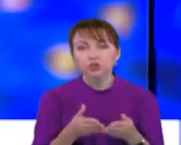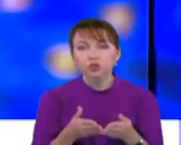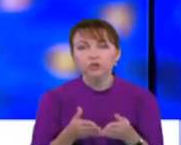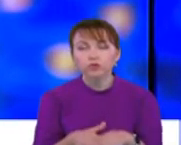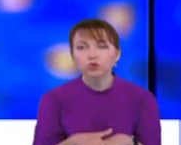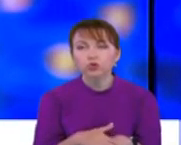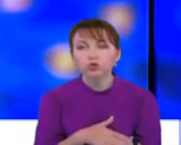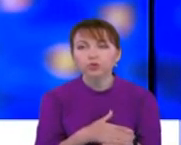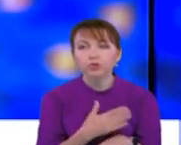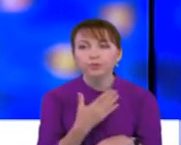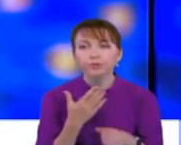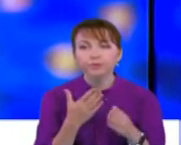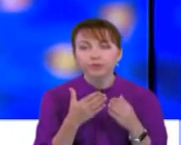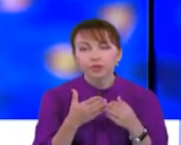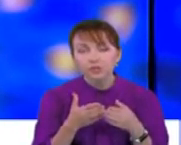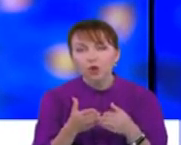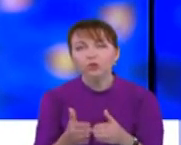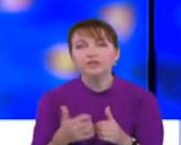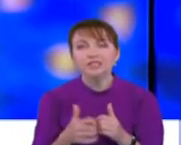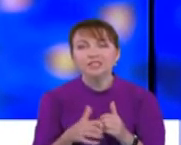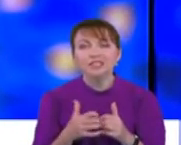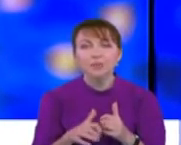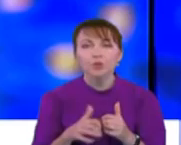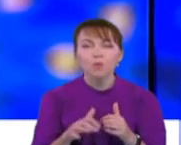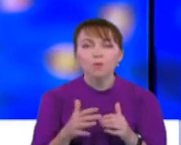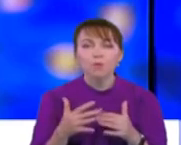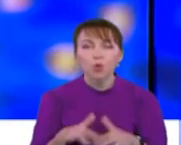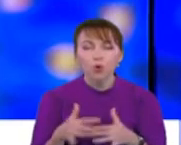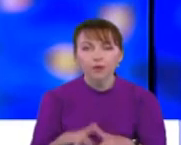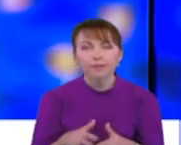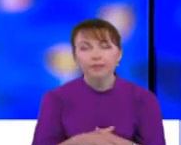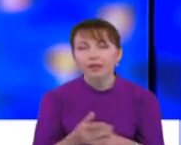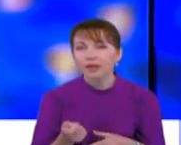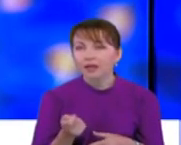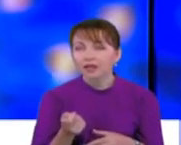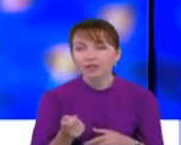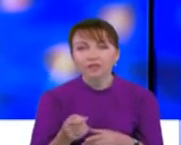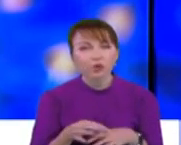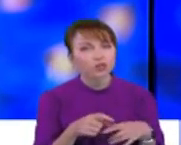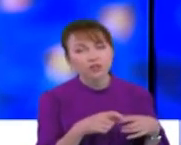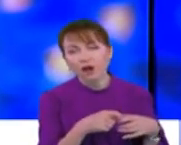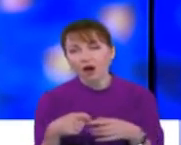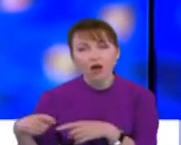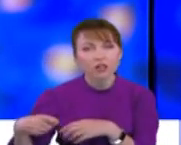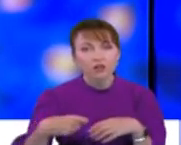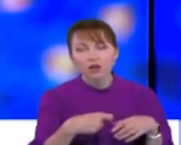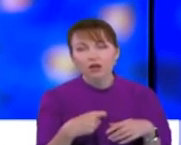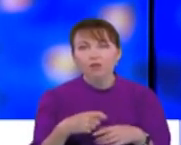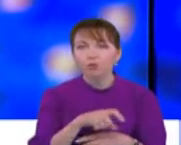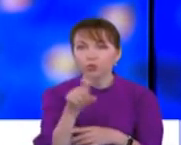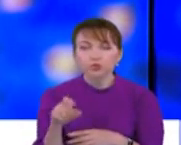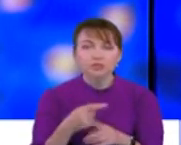інше заходив в Середземне море, як він тебе вів, і ледві його там тягали буксири, все таке інше. Це